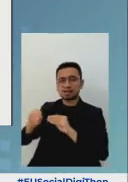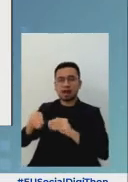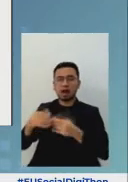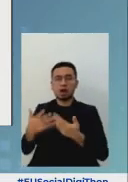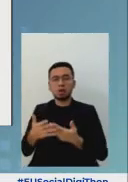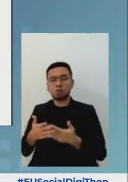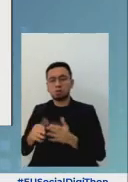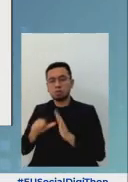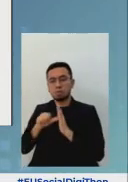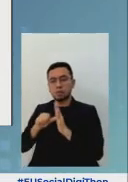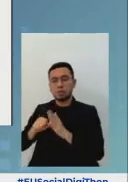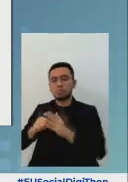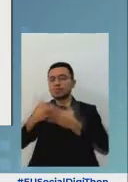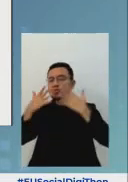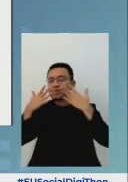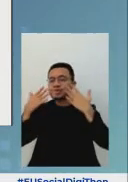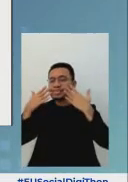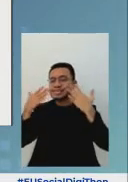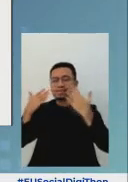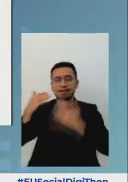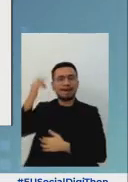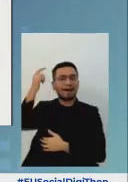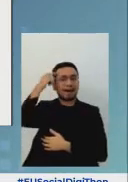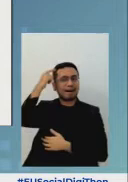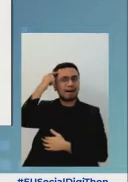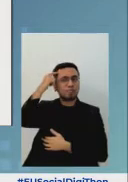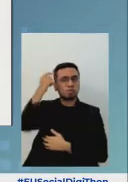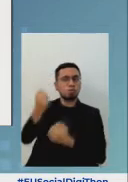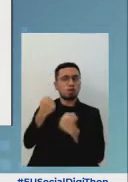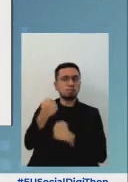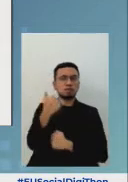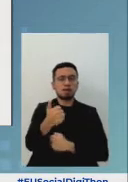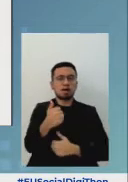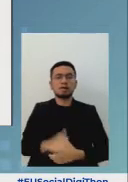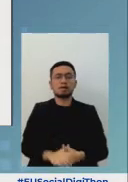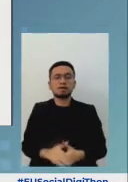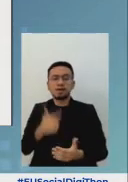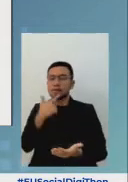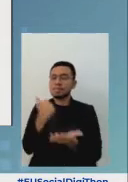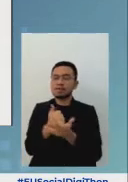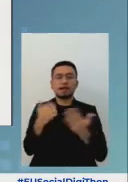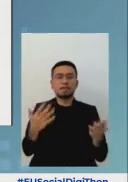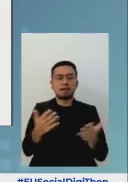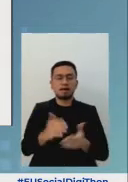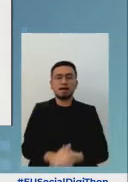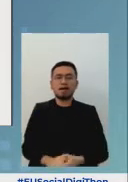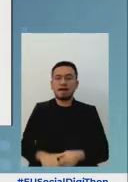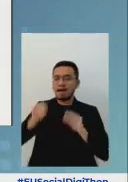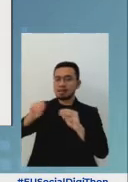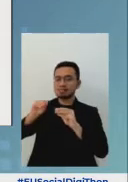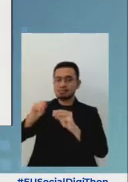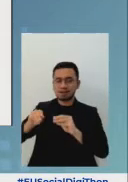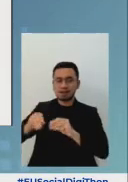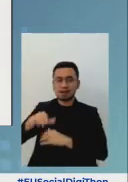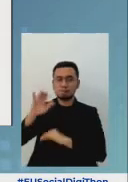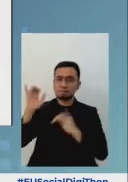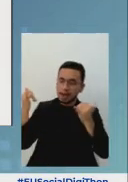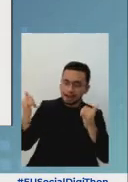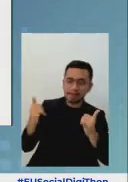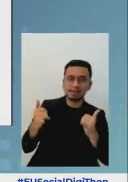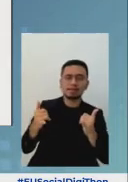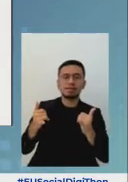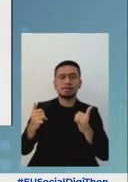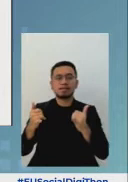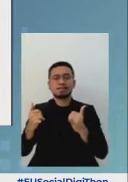itu semua akan menguatkan otak anak. Jadi ajarkan mereka bermain, berkomunikasi dan mengeksplorasi